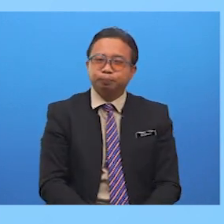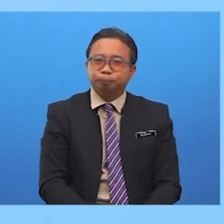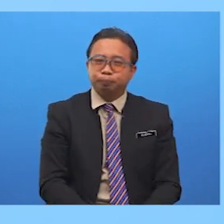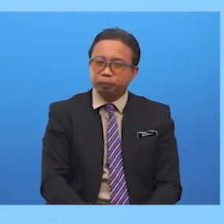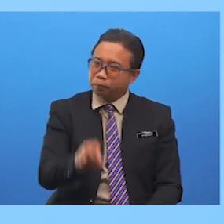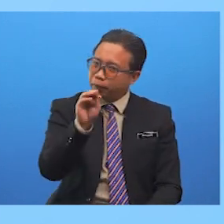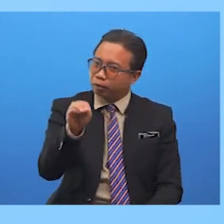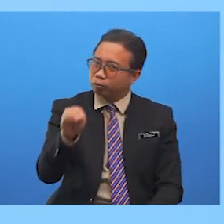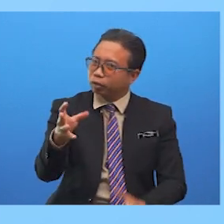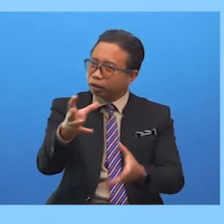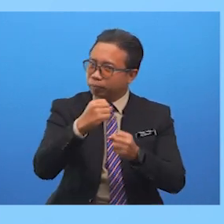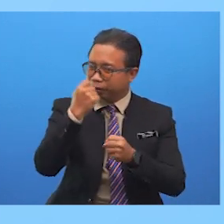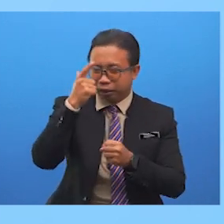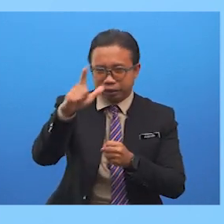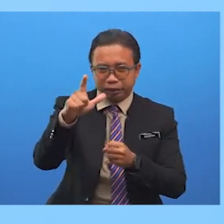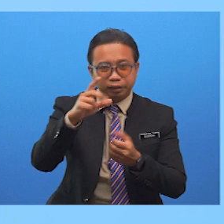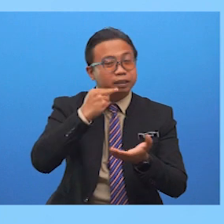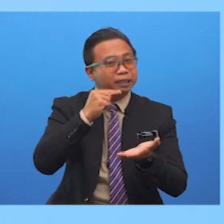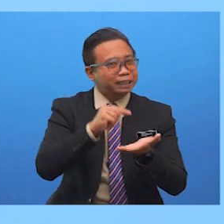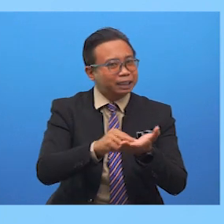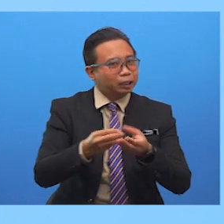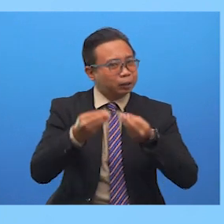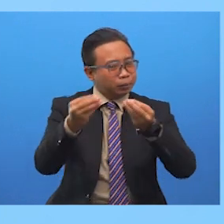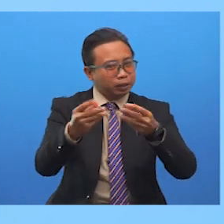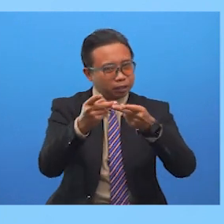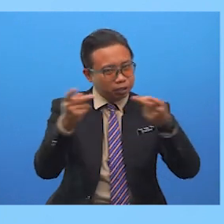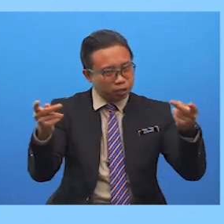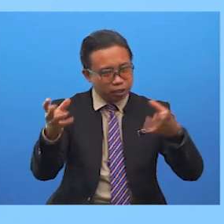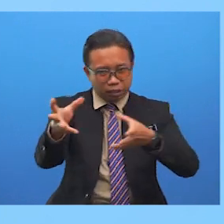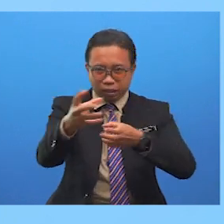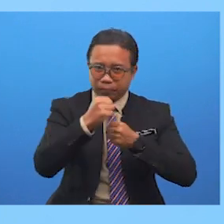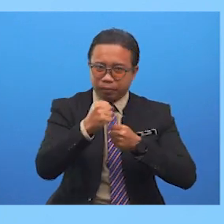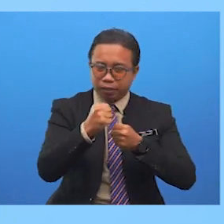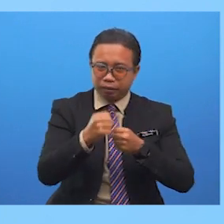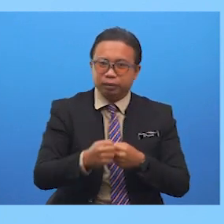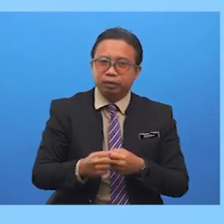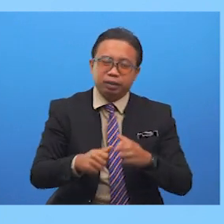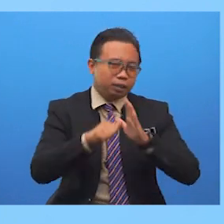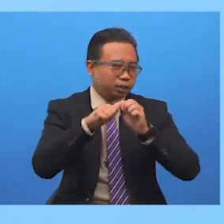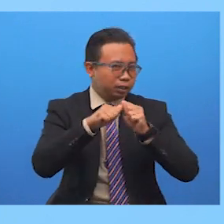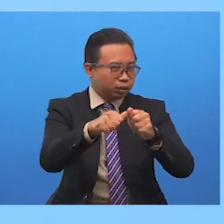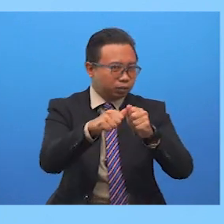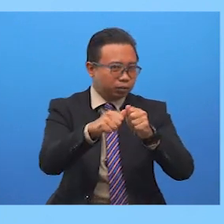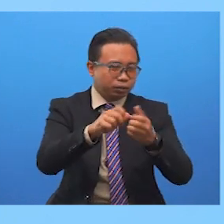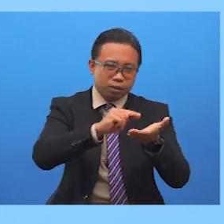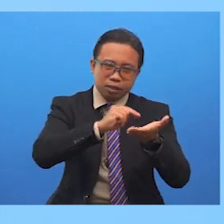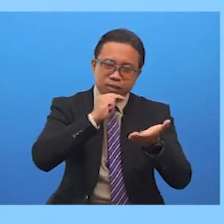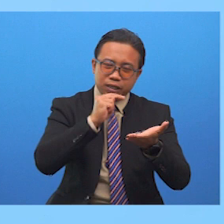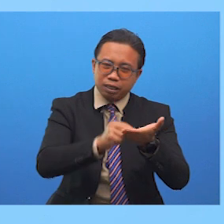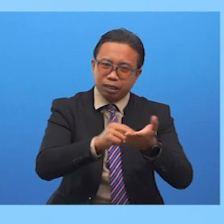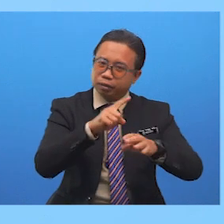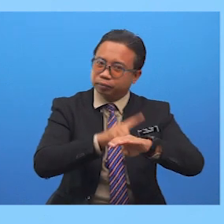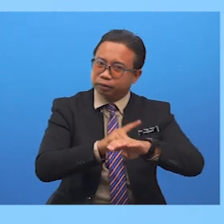murid-murid dapat melihat nilai-nilai bagi jarak yang diperolehi adalah berdasarkan nilai-nilai